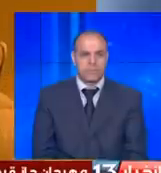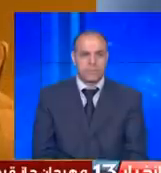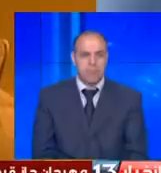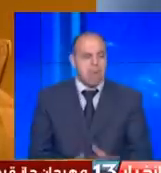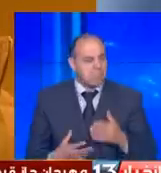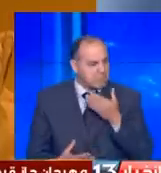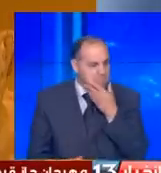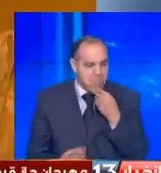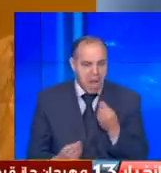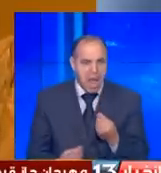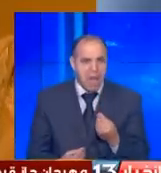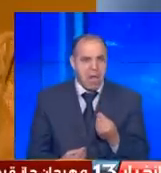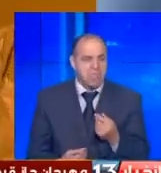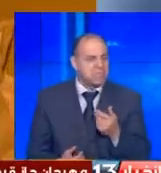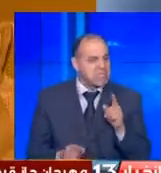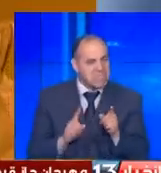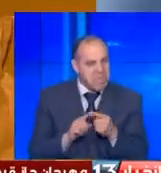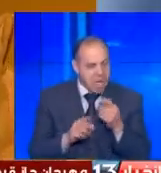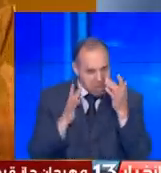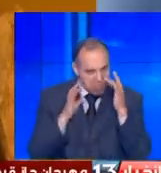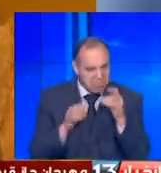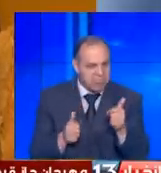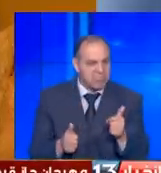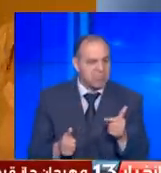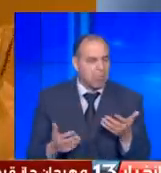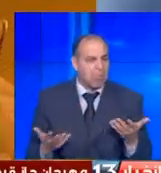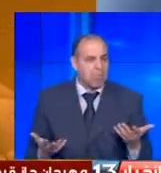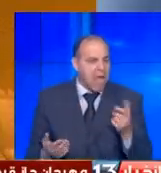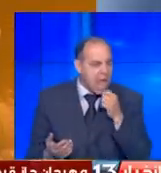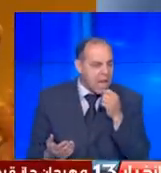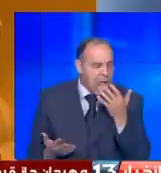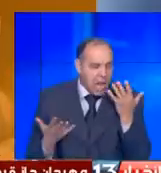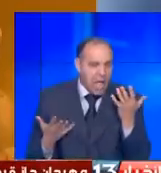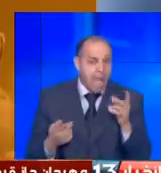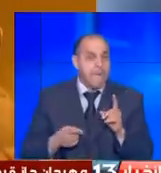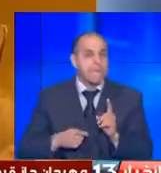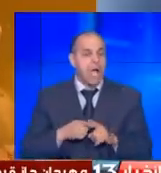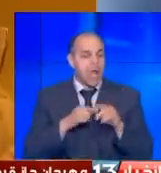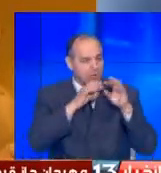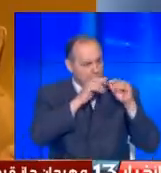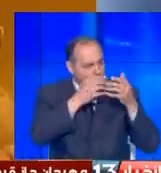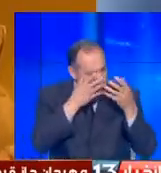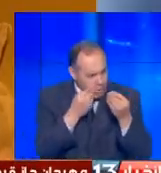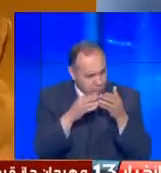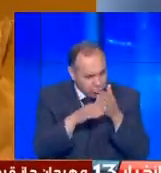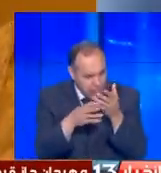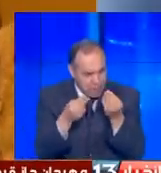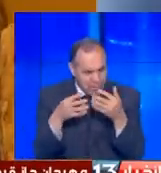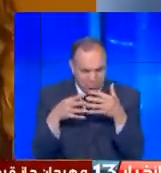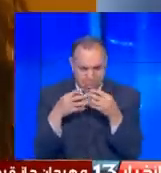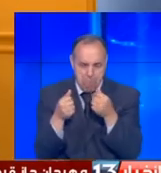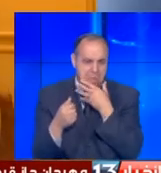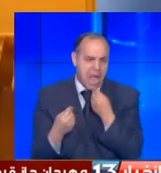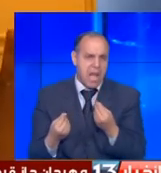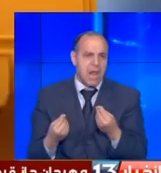محليهم على الاخر، عندهم ستيلهم الخاص، مدخلين مش حتى الغناء الافريكان بركة، جاز برشا حاجة مدخلين ببعضهم، ياسر